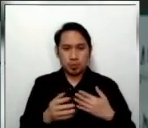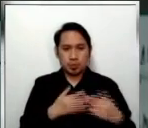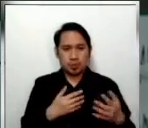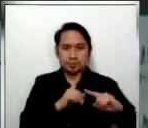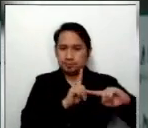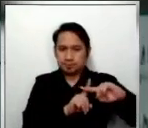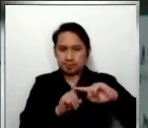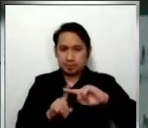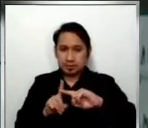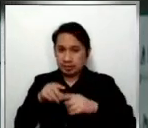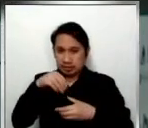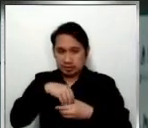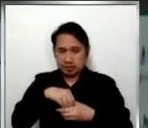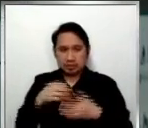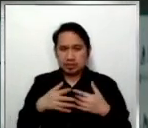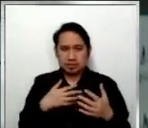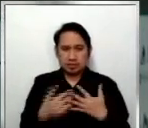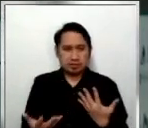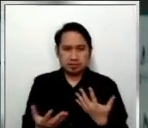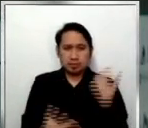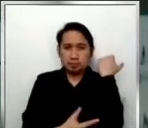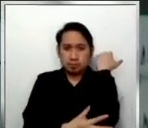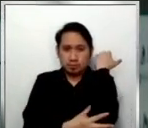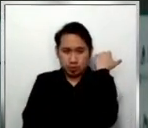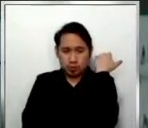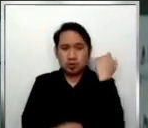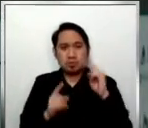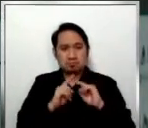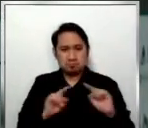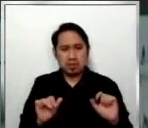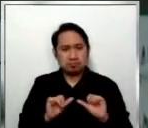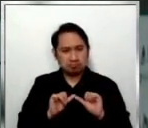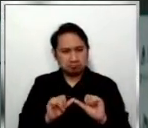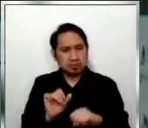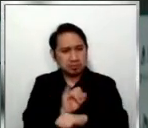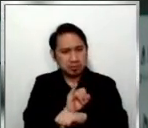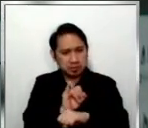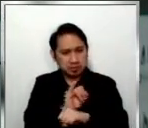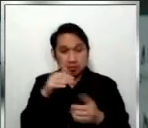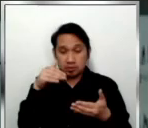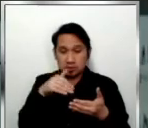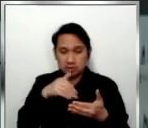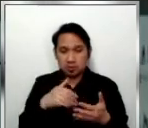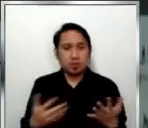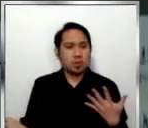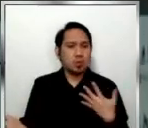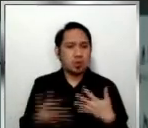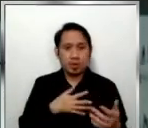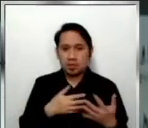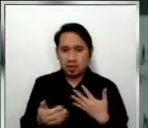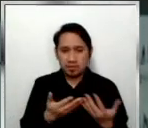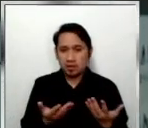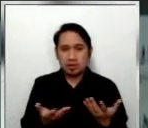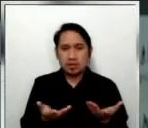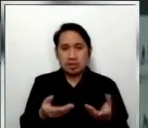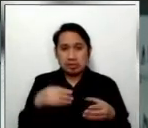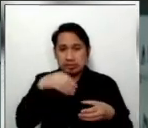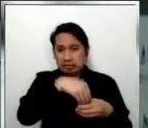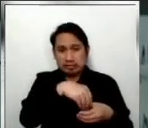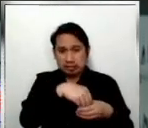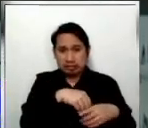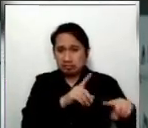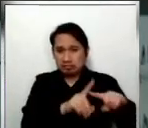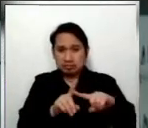man sila sa buhay, ituhad lang sa kanyang pag-aaral. Patunay na maski sa lugar ng mga patay, buhay na buhay ang